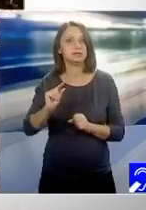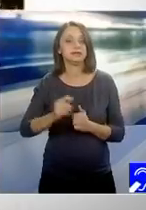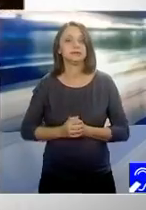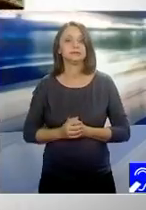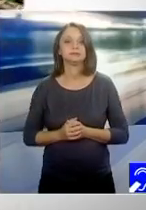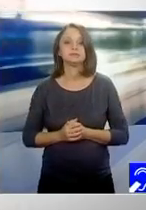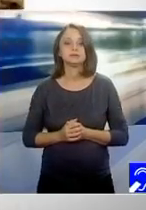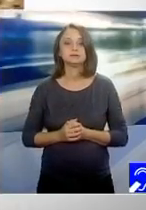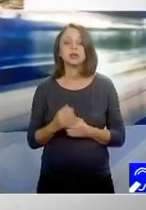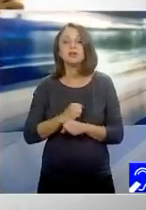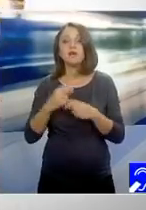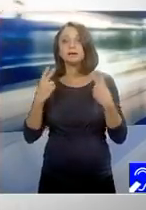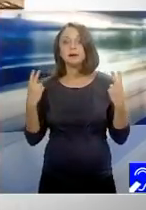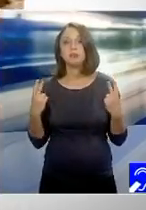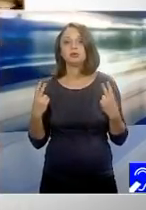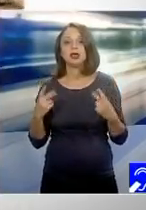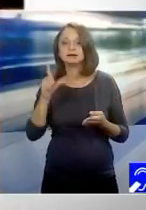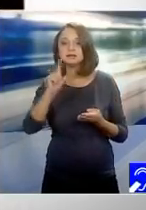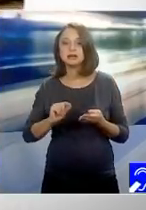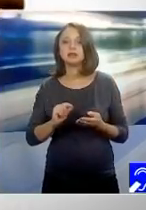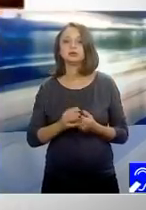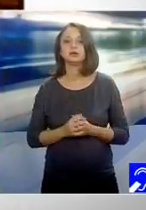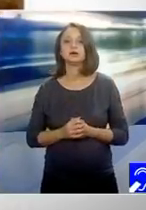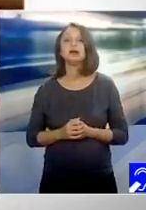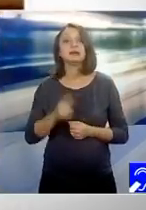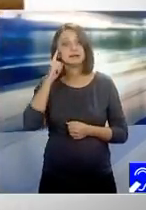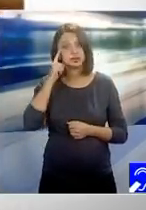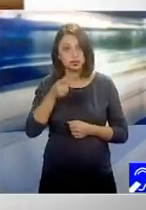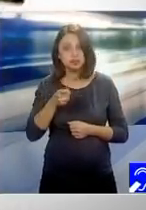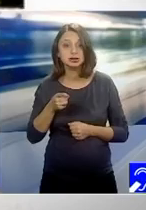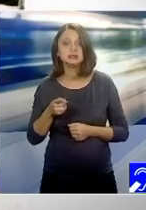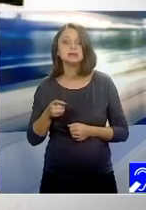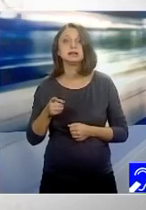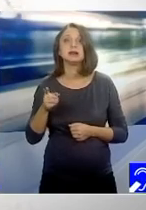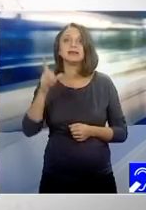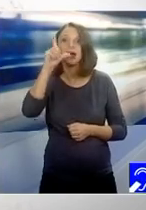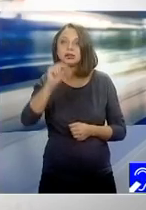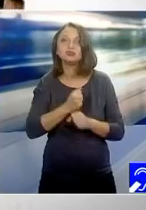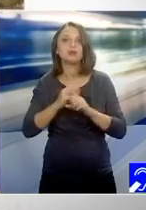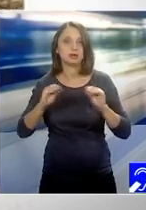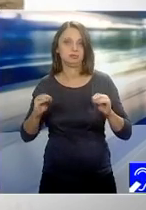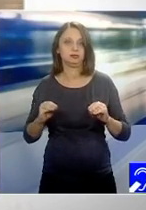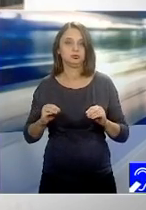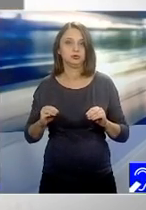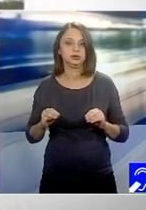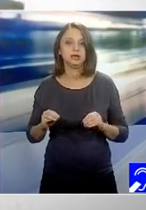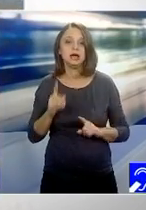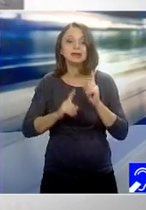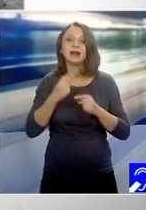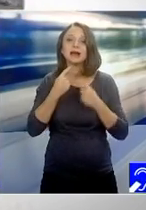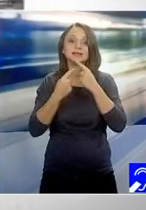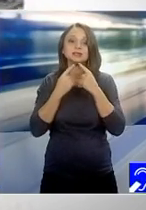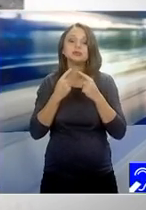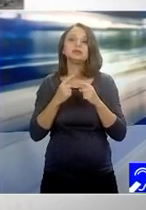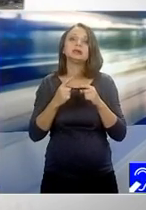suferit, lucrurile astea se vor rezolva mult mai greu. Dar să știți că tăierile ilegale s-au redus mult. Dacă discutăm de problema măgurilor,